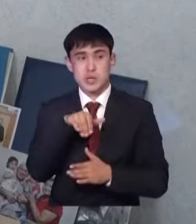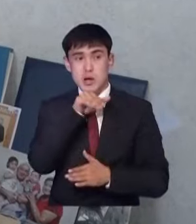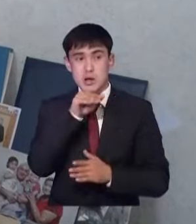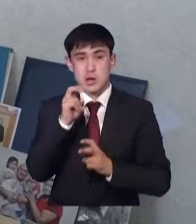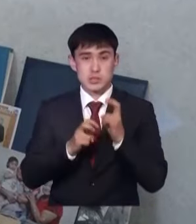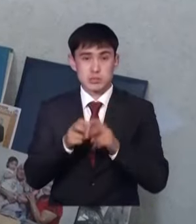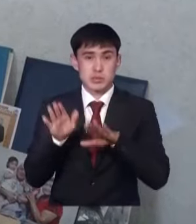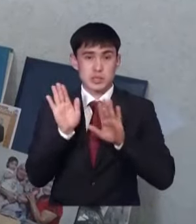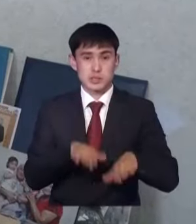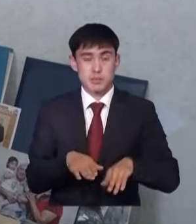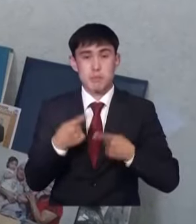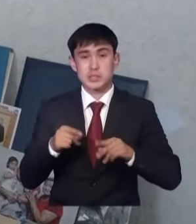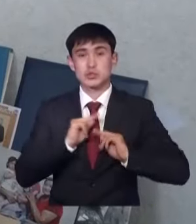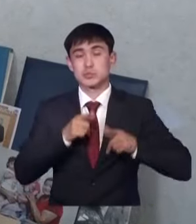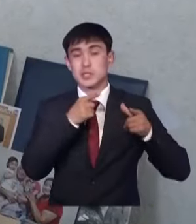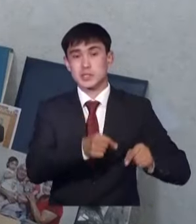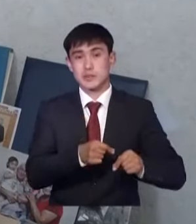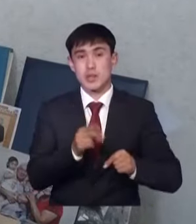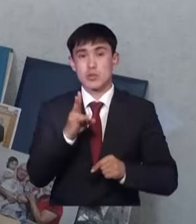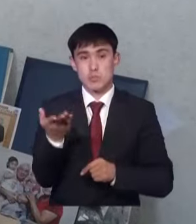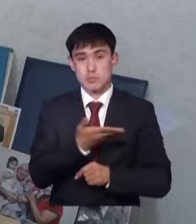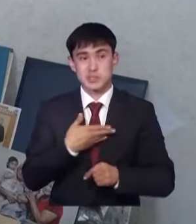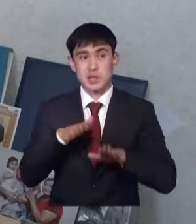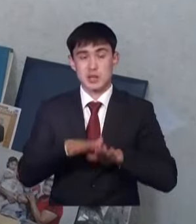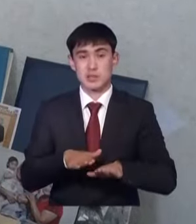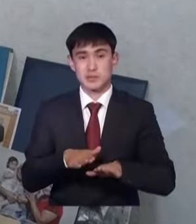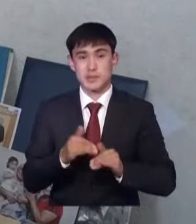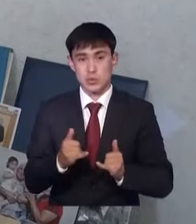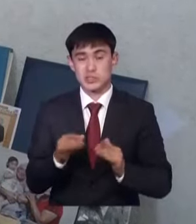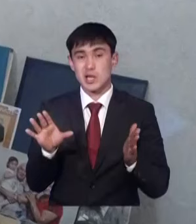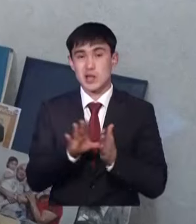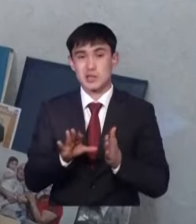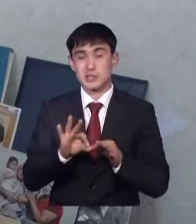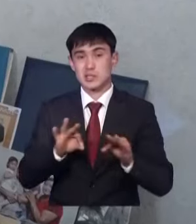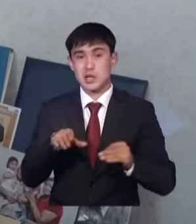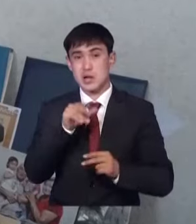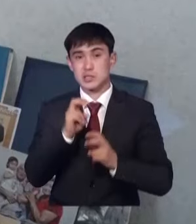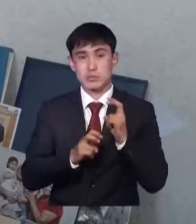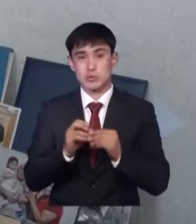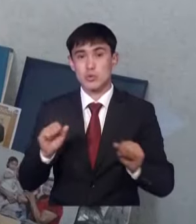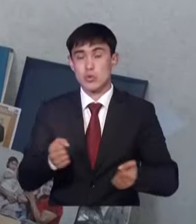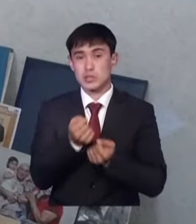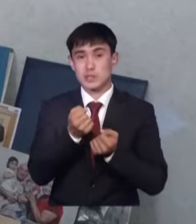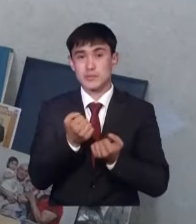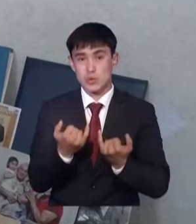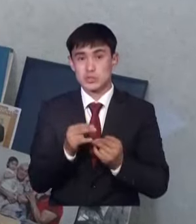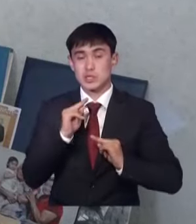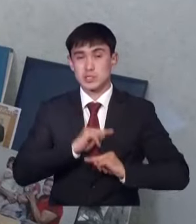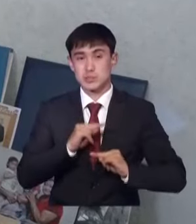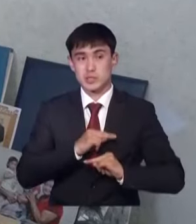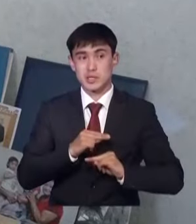кәсіпорынды тастап, басқа жұмысқа кетті. Бірақ біз қалдық. Осы электр желісі кәсіпорнын қолдадық. Осы